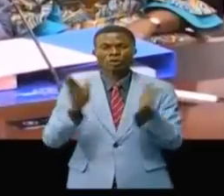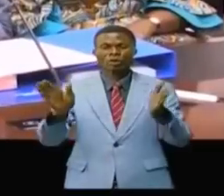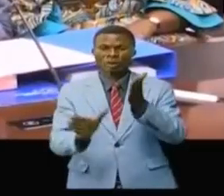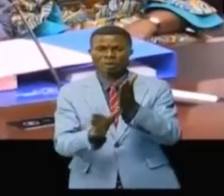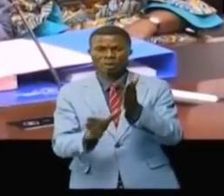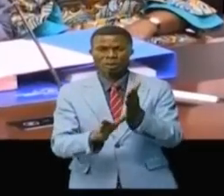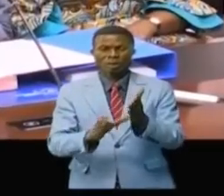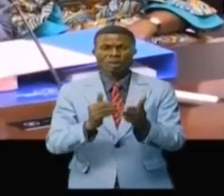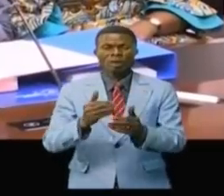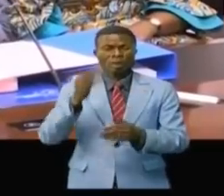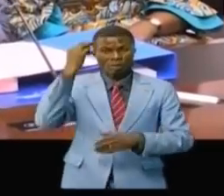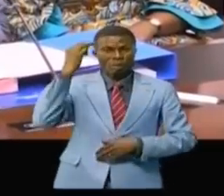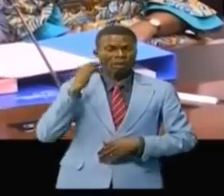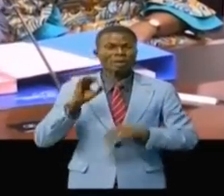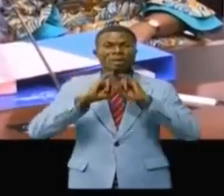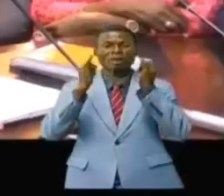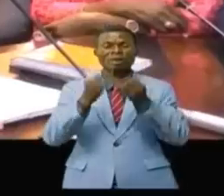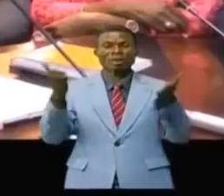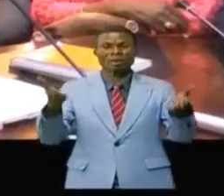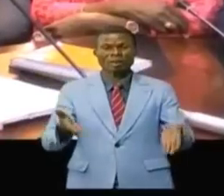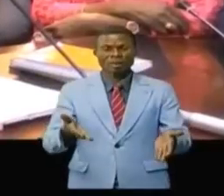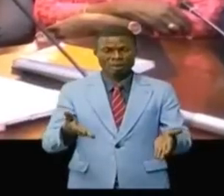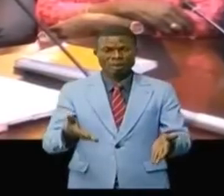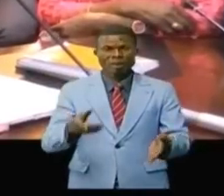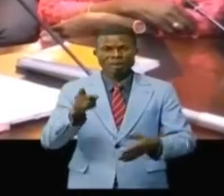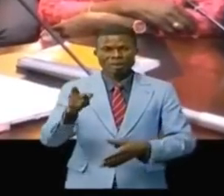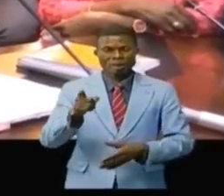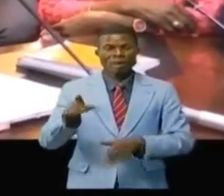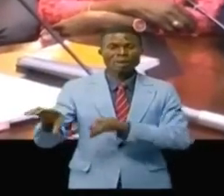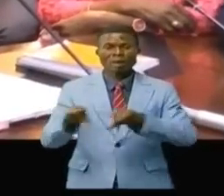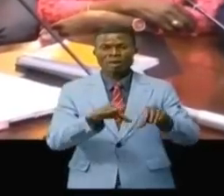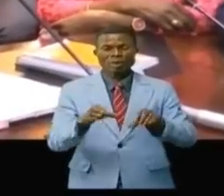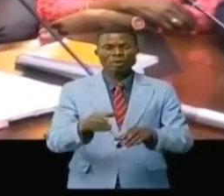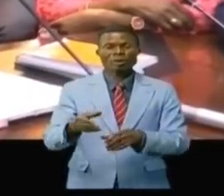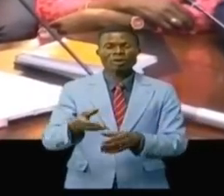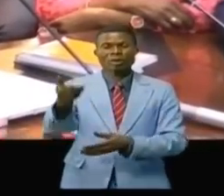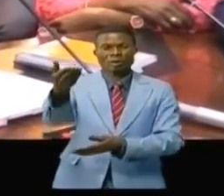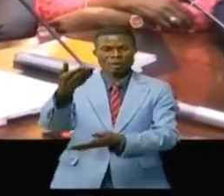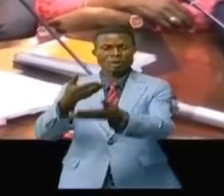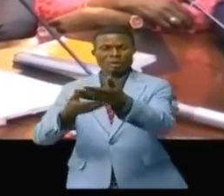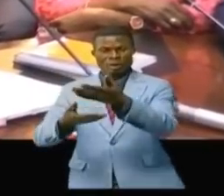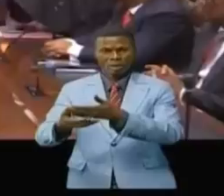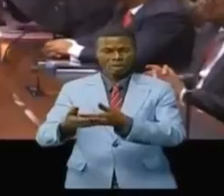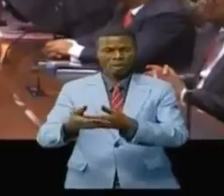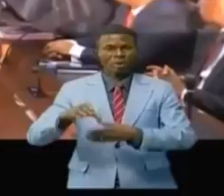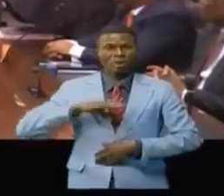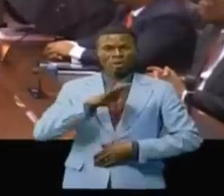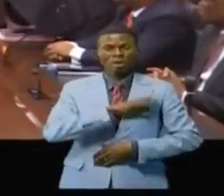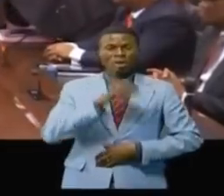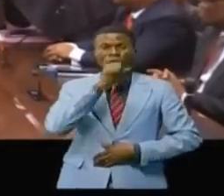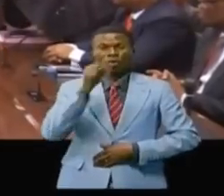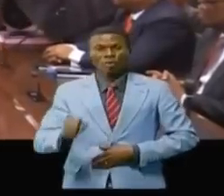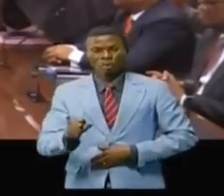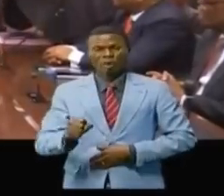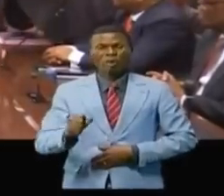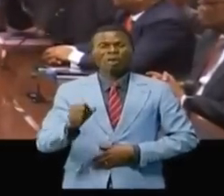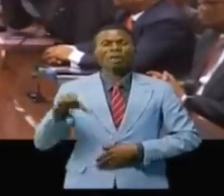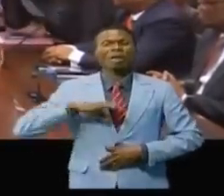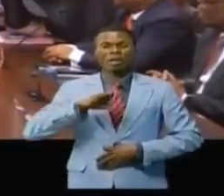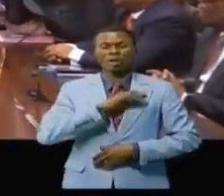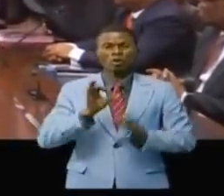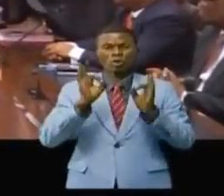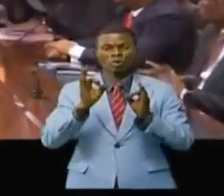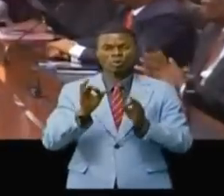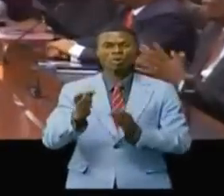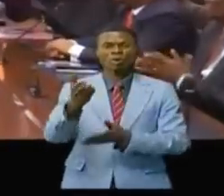Devant le ministre de l'Industrie, Julien Paloukou Kaungia, la cérémonie des remises et reprises entre le comité entrant et celui sortant a vécu